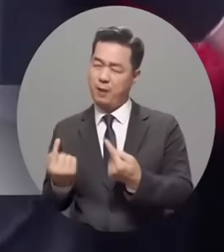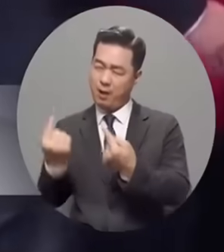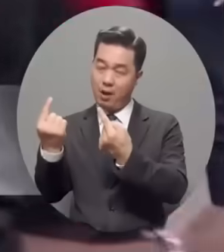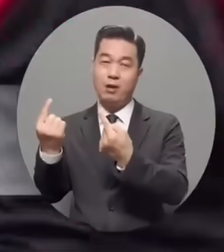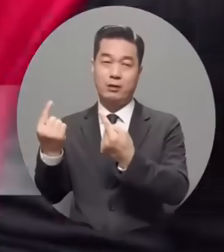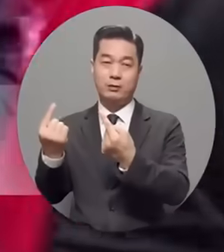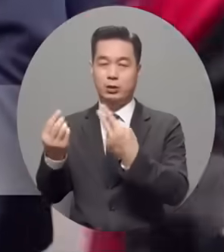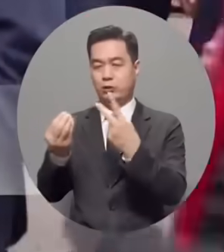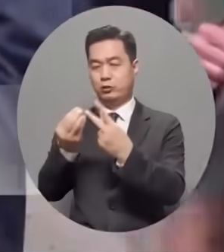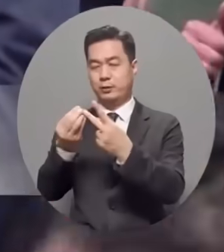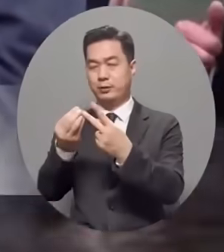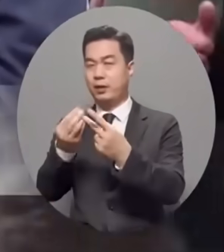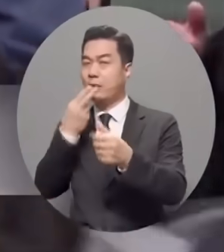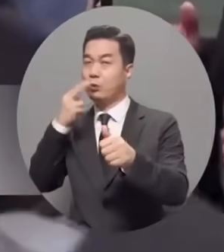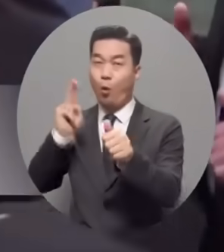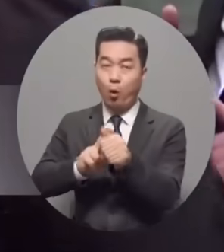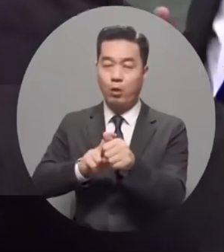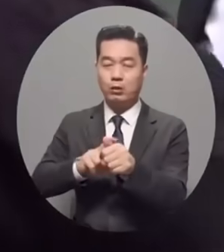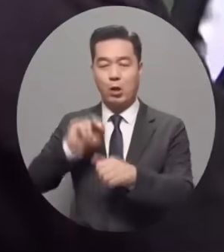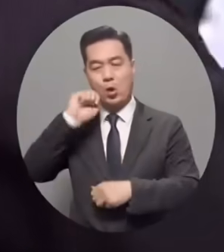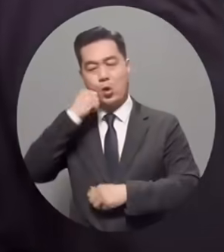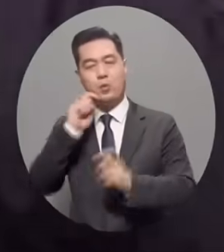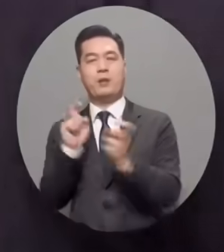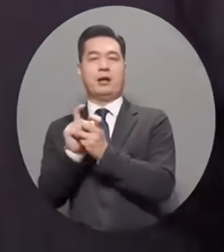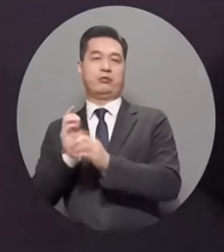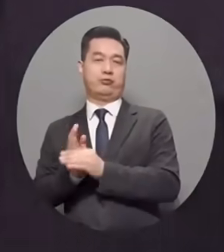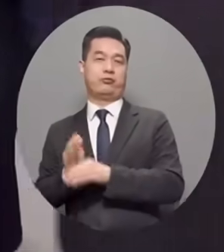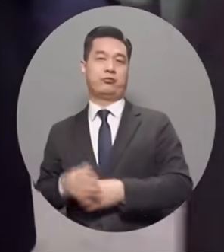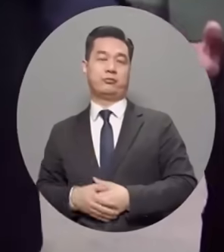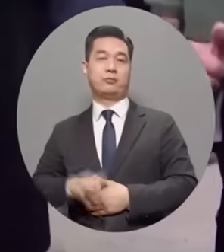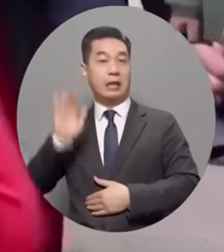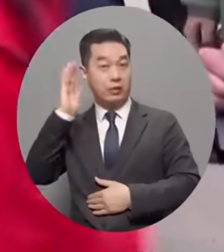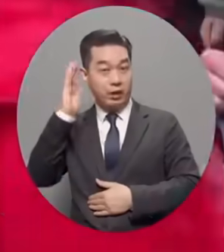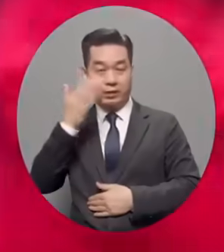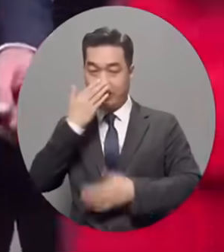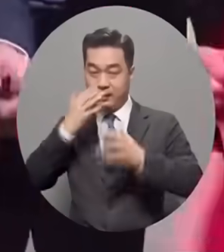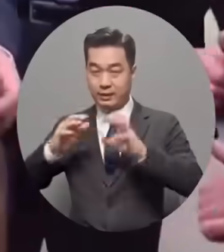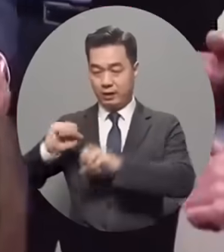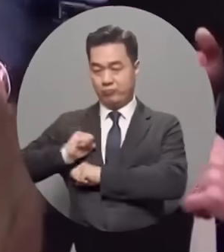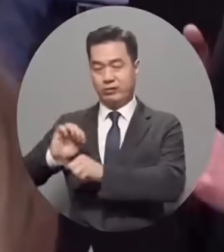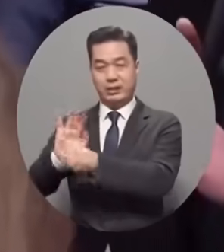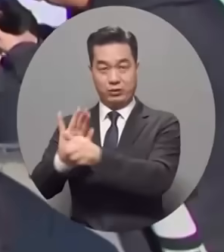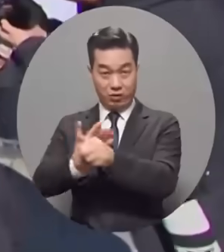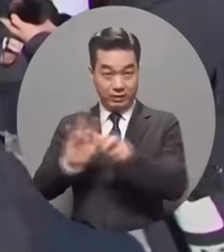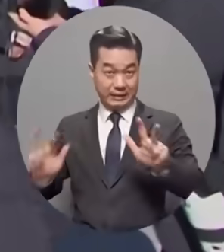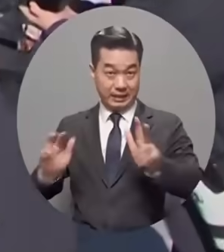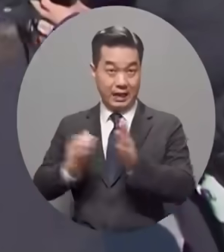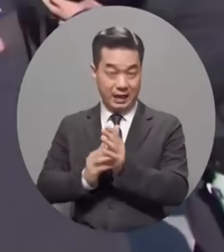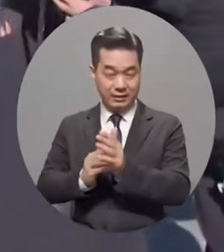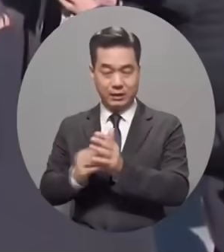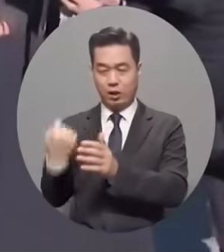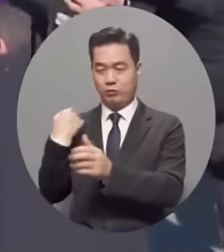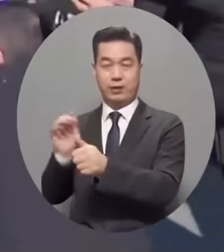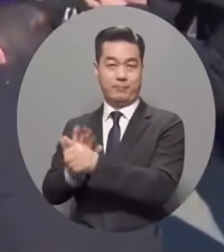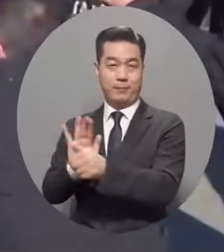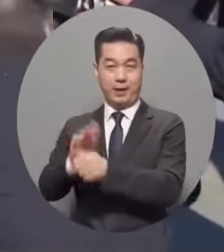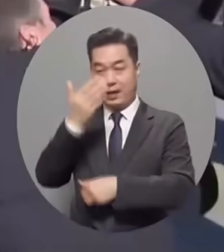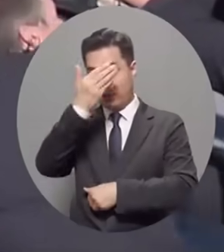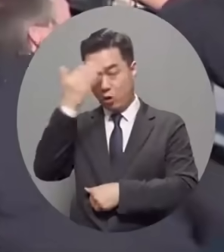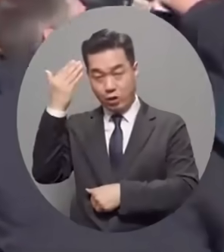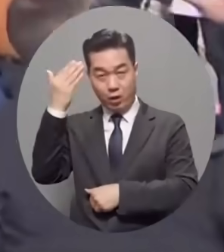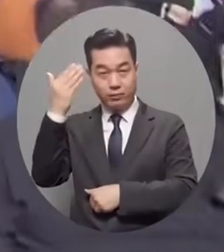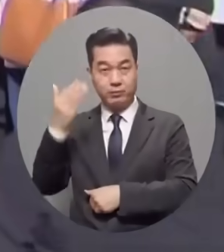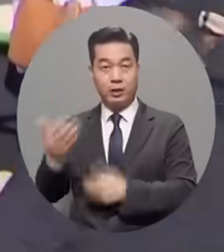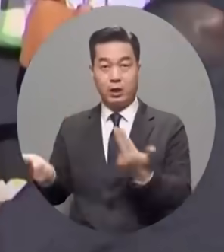도전하는 바이든은 수세에 몰렸습니다. 최근엔 이스라엘 군사 지원으로 그동안 그를 받쳐줬던 청년층과